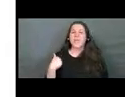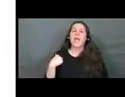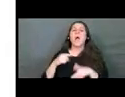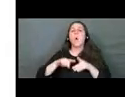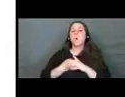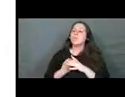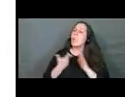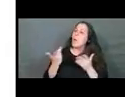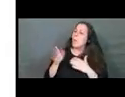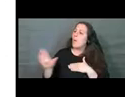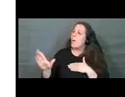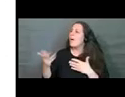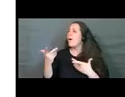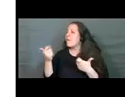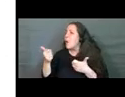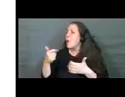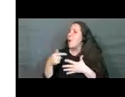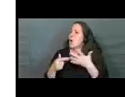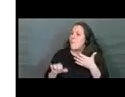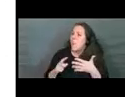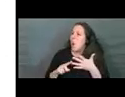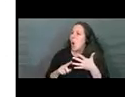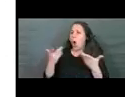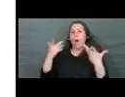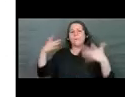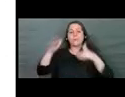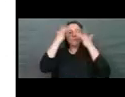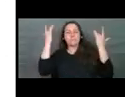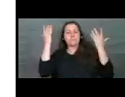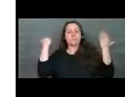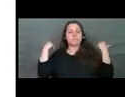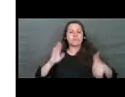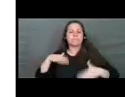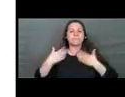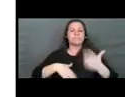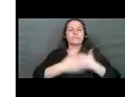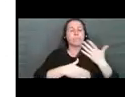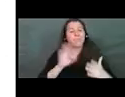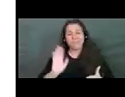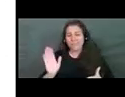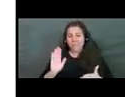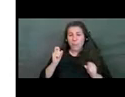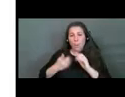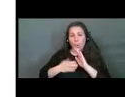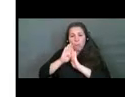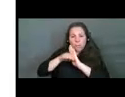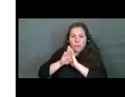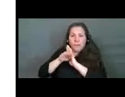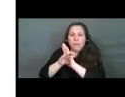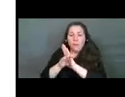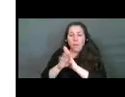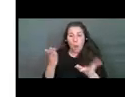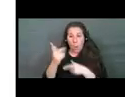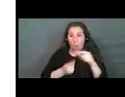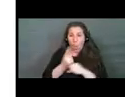préoccupations et suggestions que tout est réglé. Même si on a répondu à tout ça évolue. On est en pandémie encore, oui, mais là, ça fait plus qu'un an.